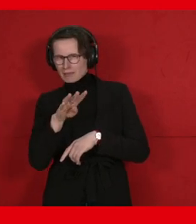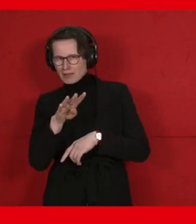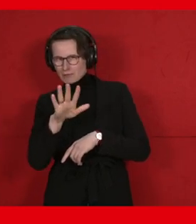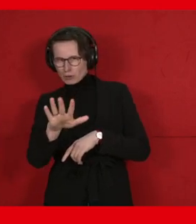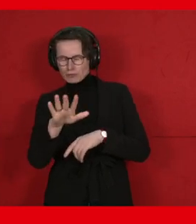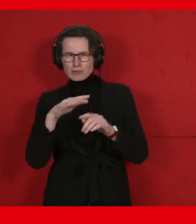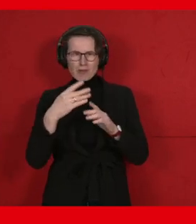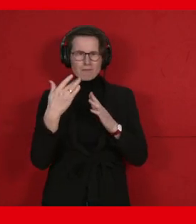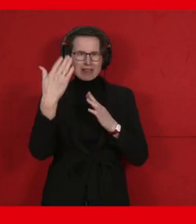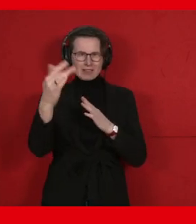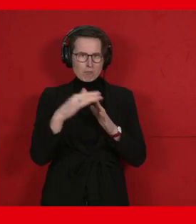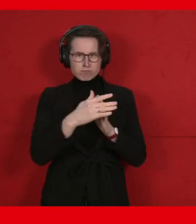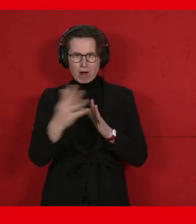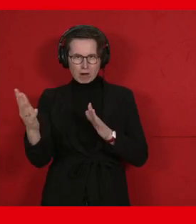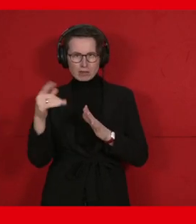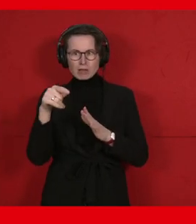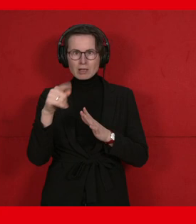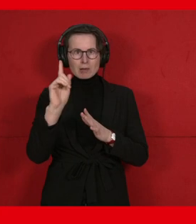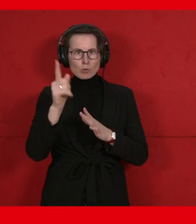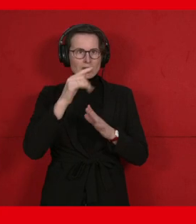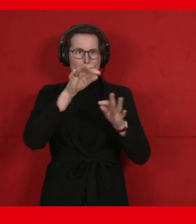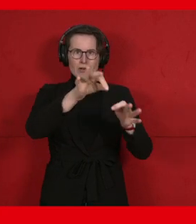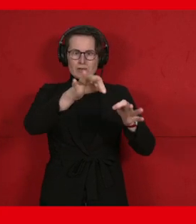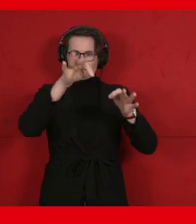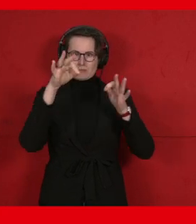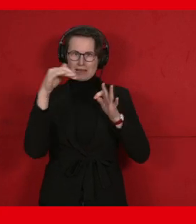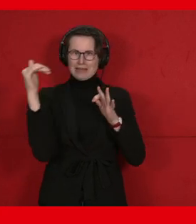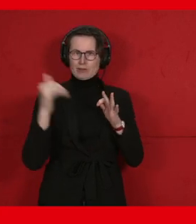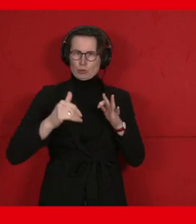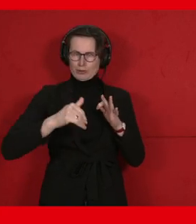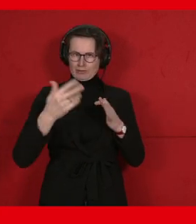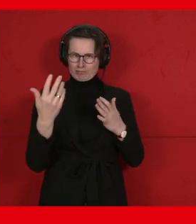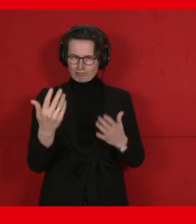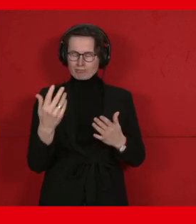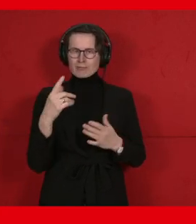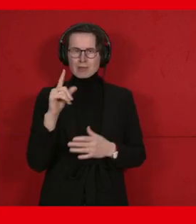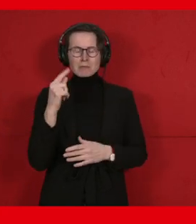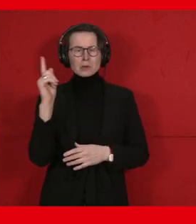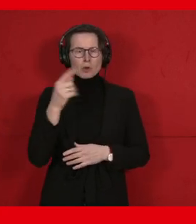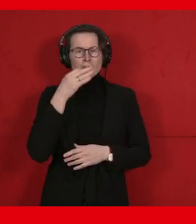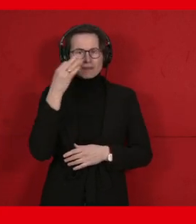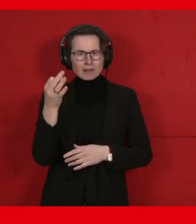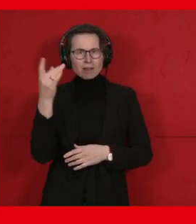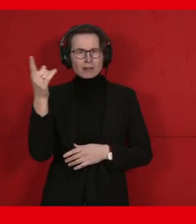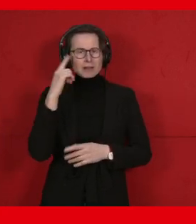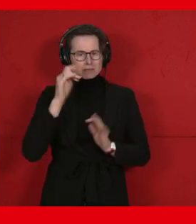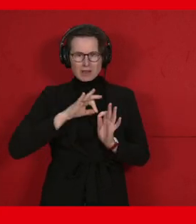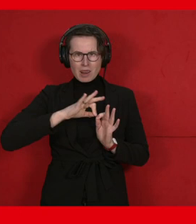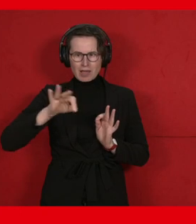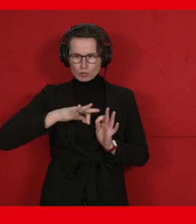Windparks, die Sie brauchen. Auf jeden Fall, das muss ja auch irgendwie zu Ihnen in den Süden. Also nochmal die Frage in die Runde, warum hakt das